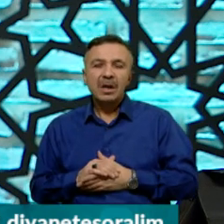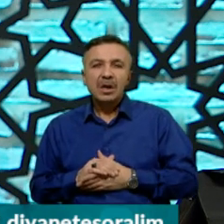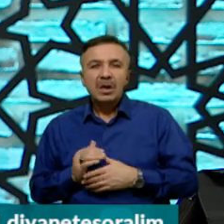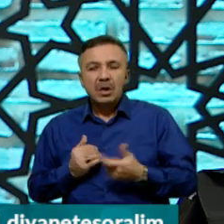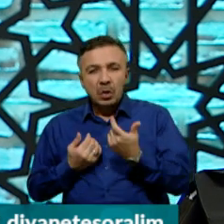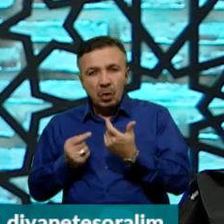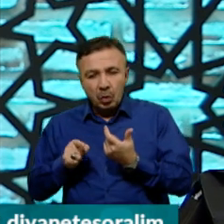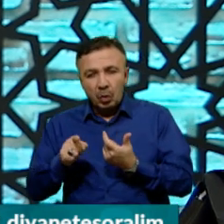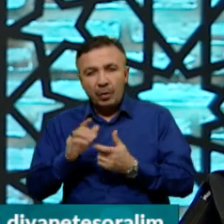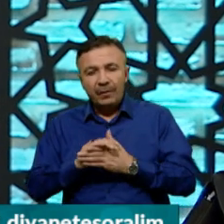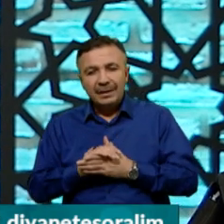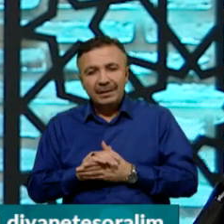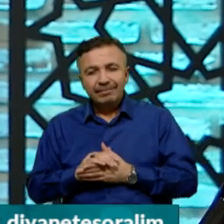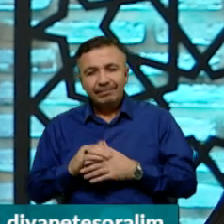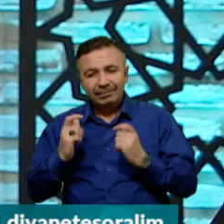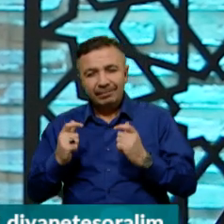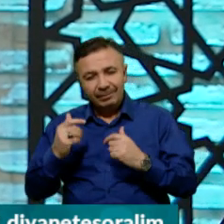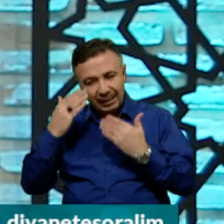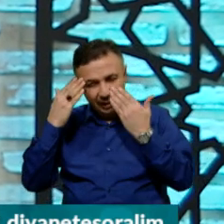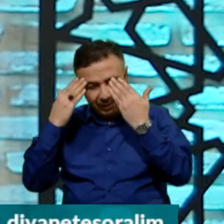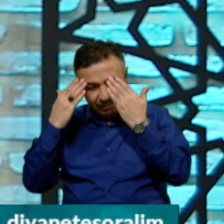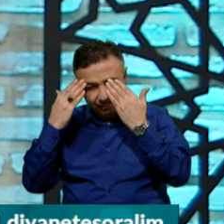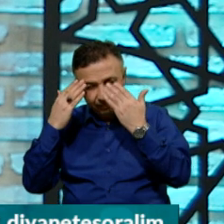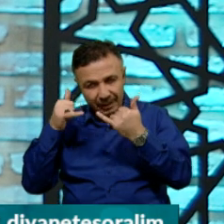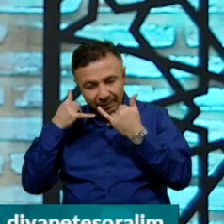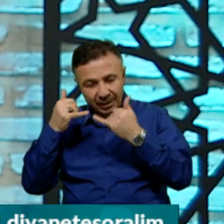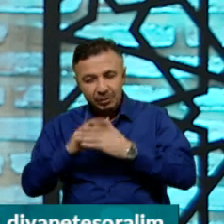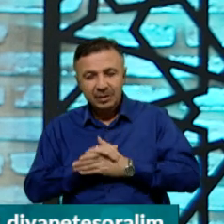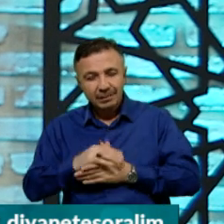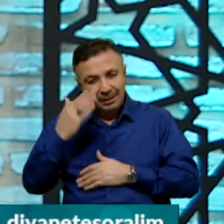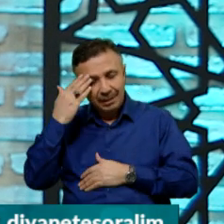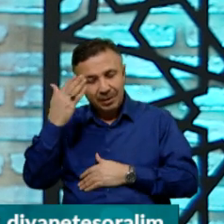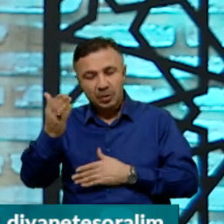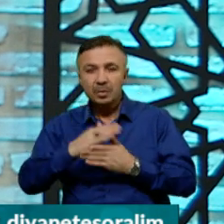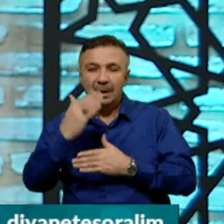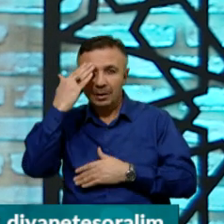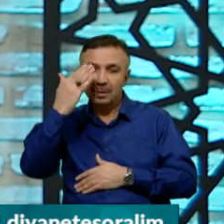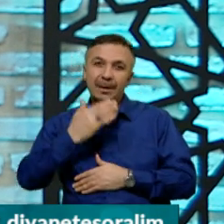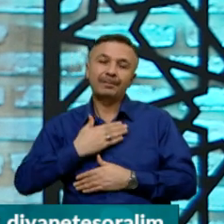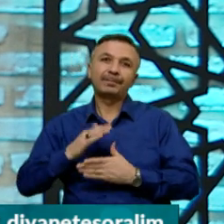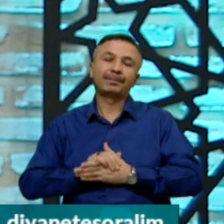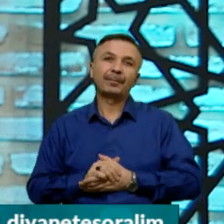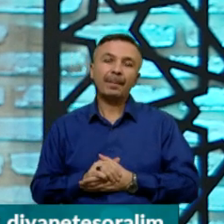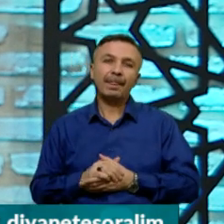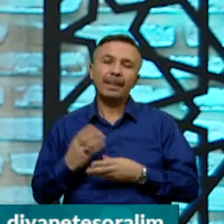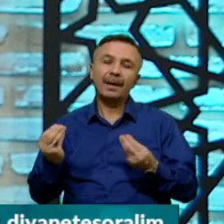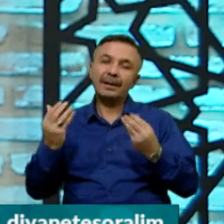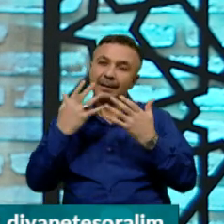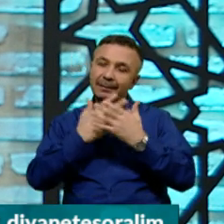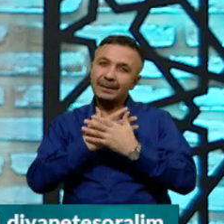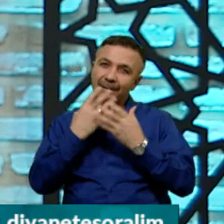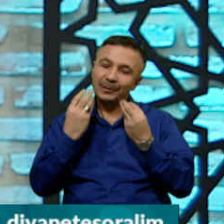yaptınız dayım schafen hoşgeldiniz Ben de Selamünaleyküm Ve aleykümselam hayırlı akşamlar